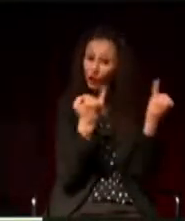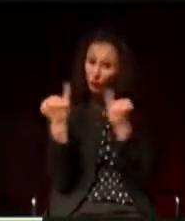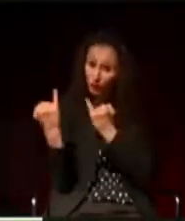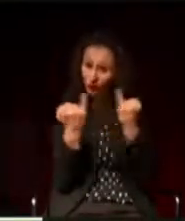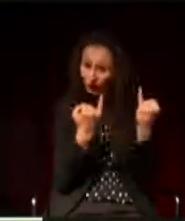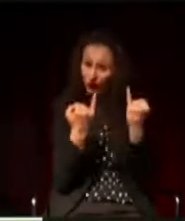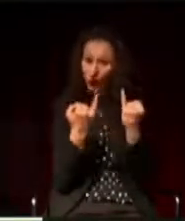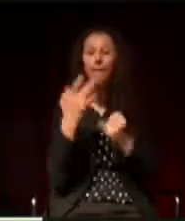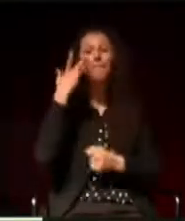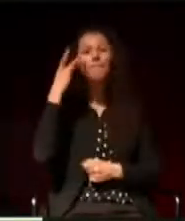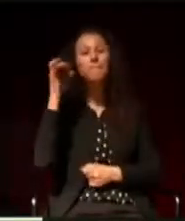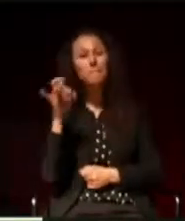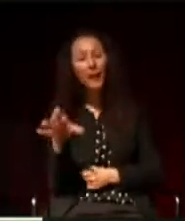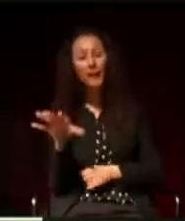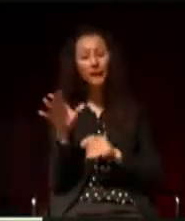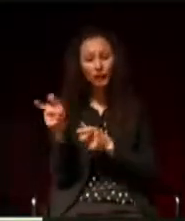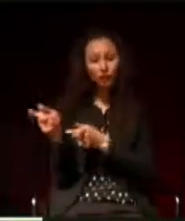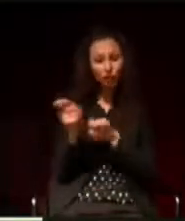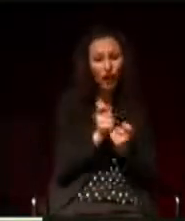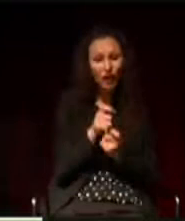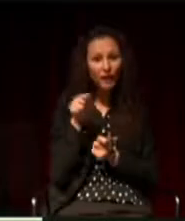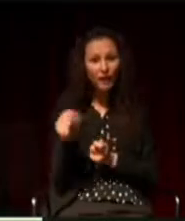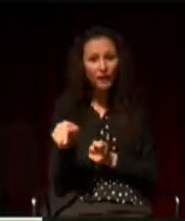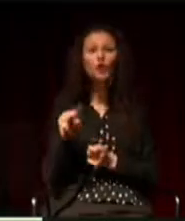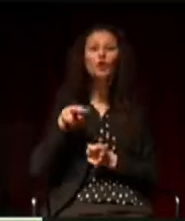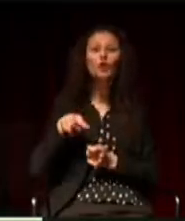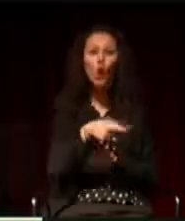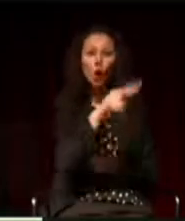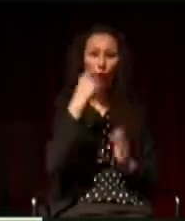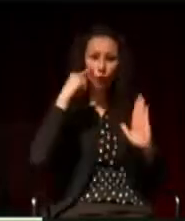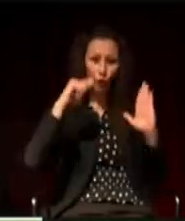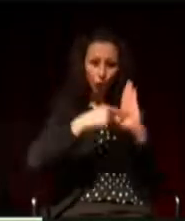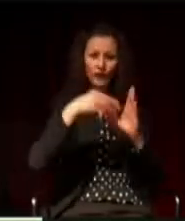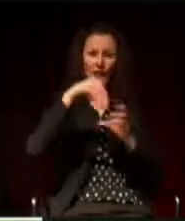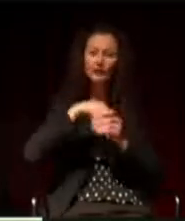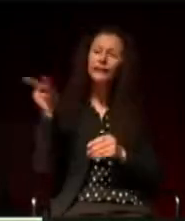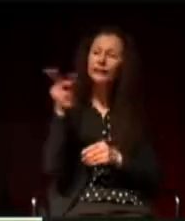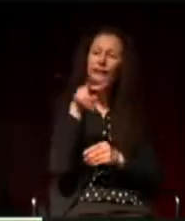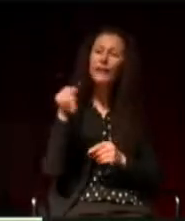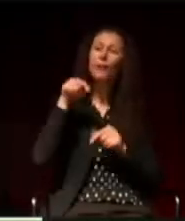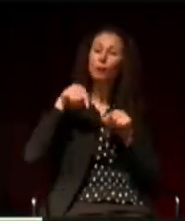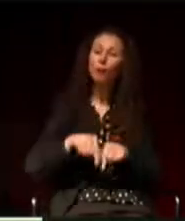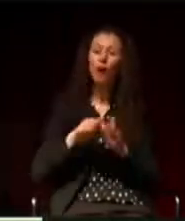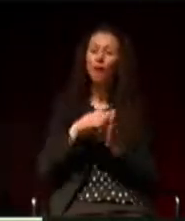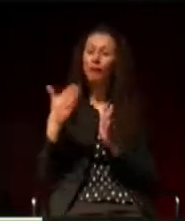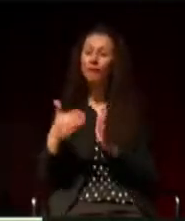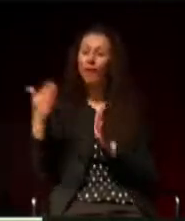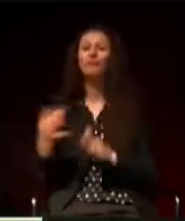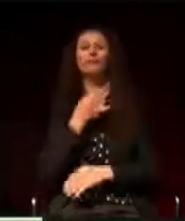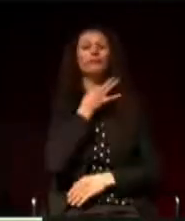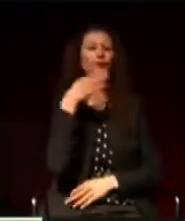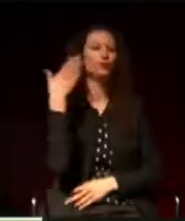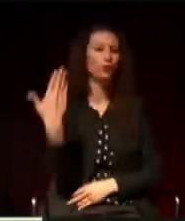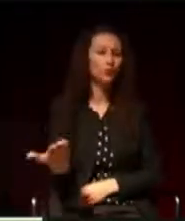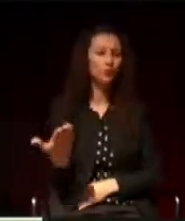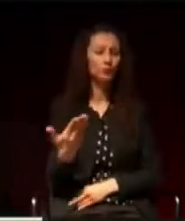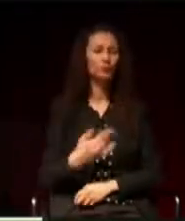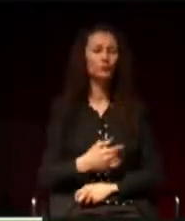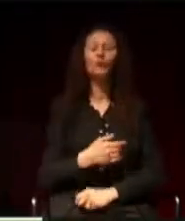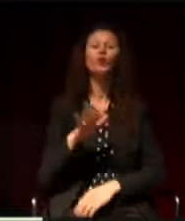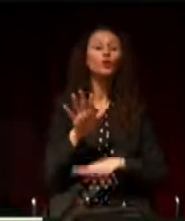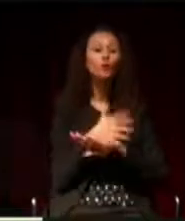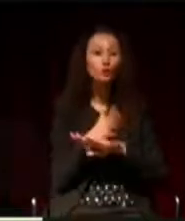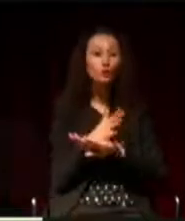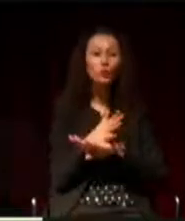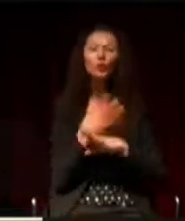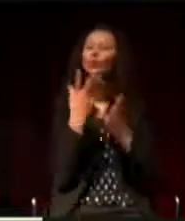tartışmalarımızı belli bir noktaya çekerek bize yol gösterir için ikisine de buradan ayrı ayrı teşekkür ediyorum.